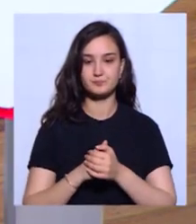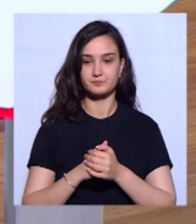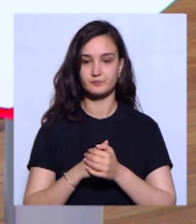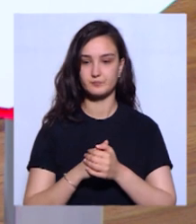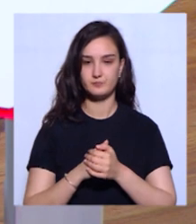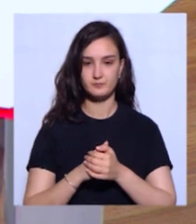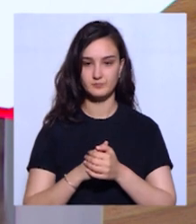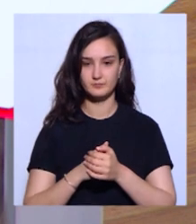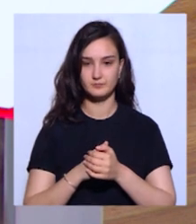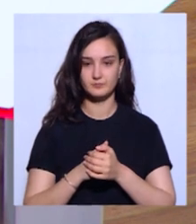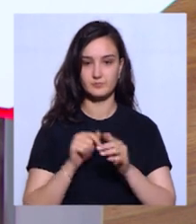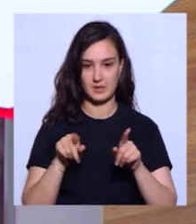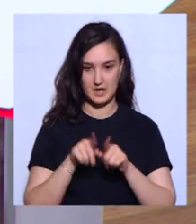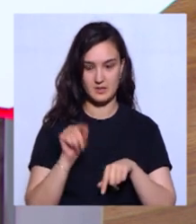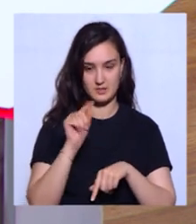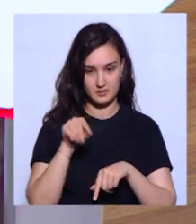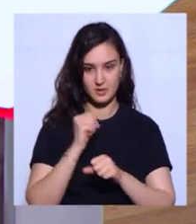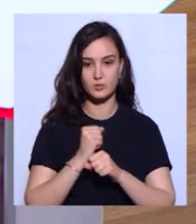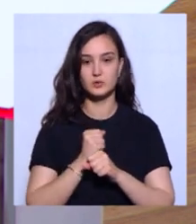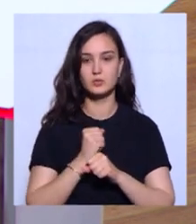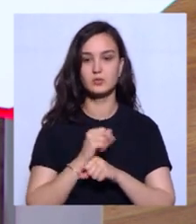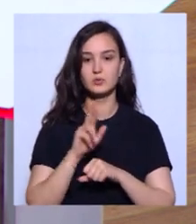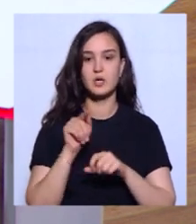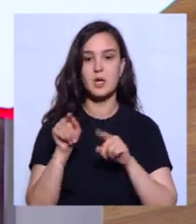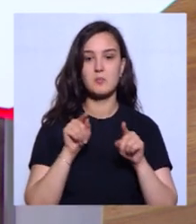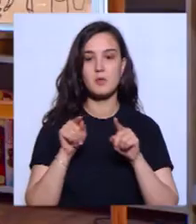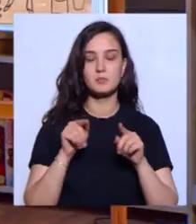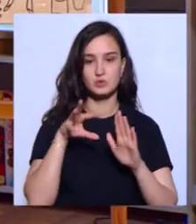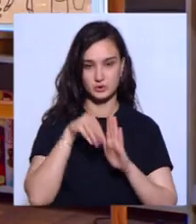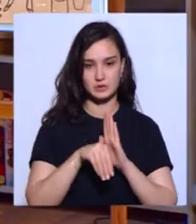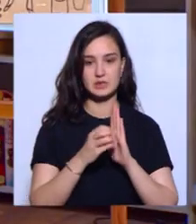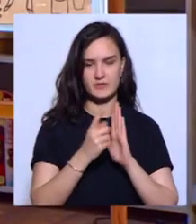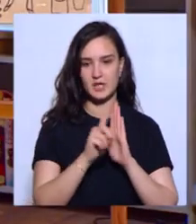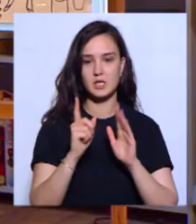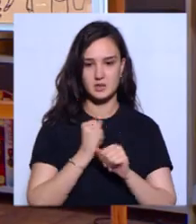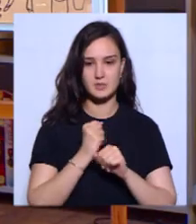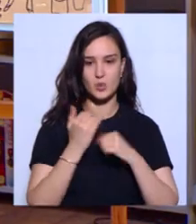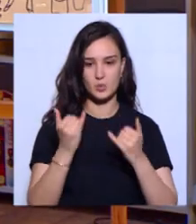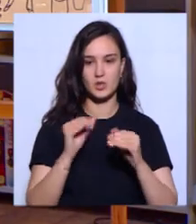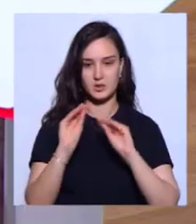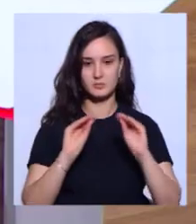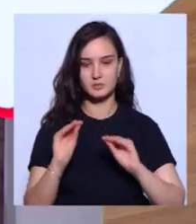აქაც და ამებს შეგნებ კიდე რაღაცებს გავუკეთებთ აქ არ არის? არის.